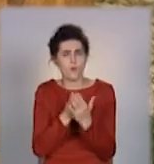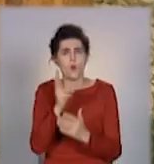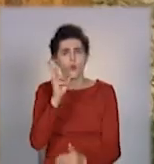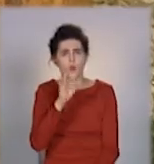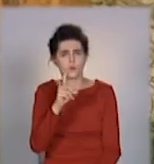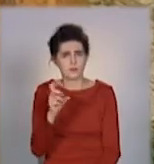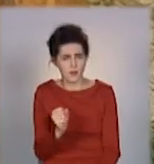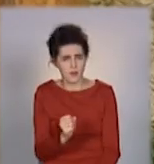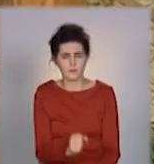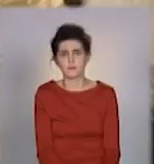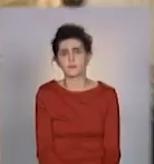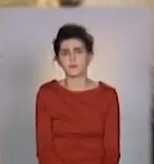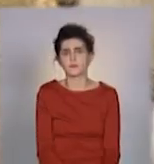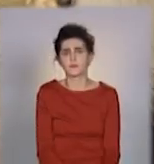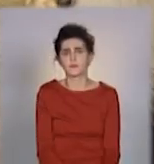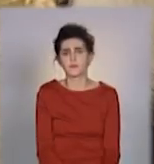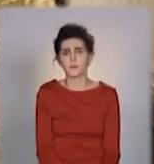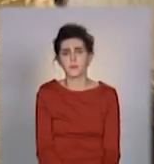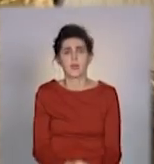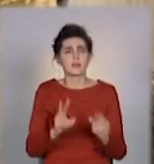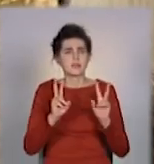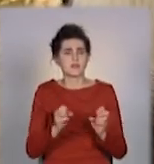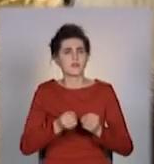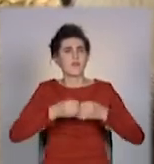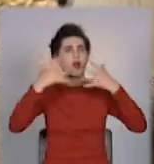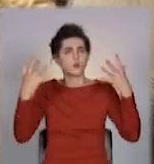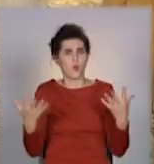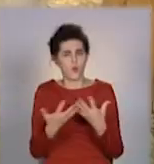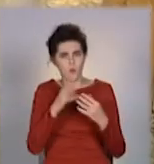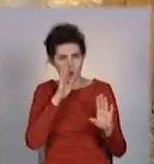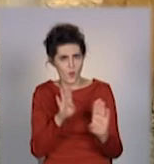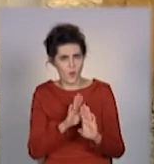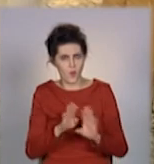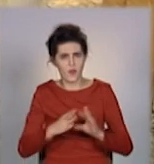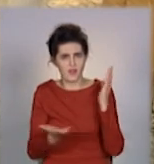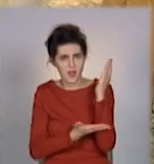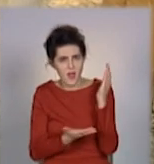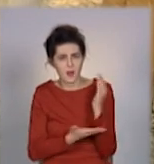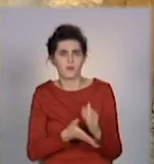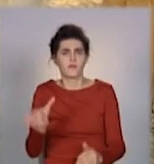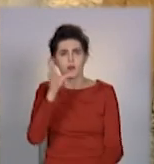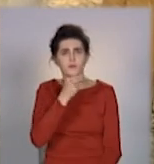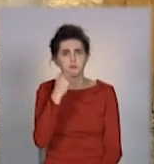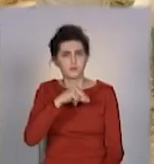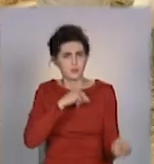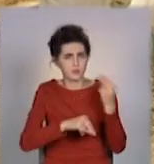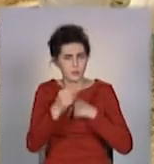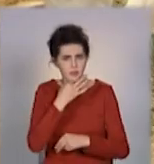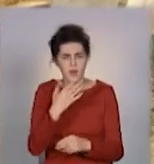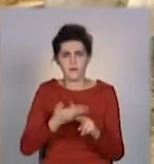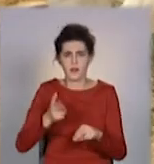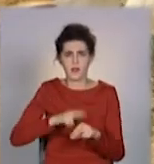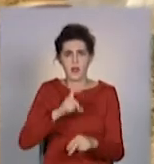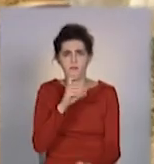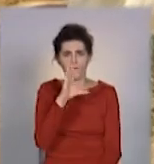о, лунтик є. Святкове дерево, розповідає господар, смакують і маленькі, і дорослі козенята. Адже